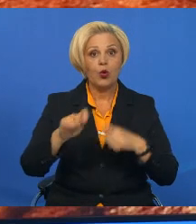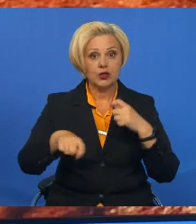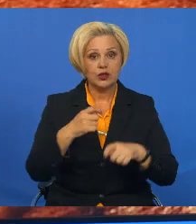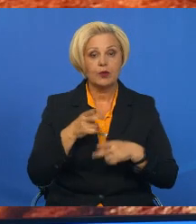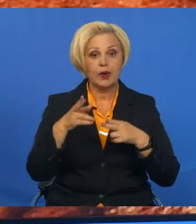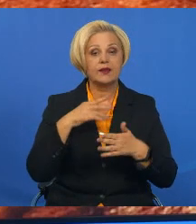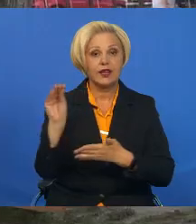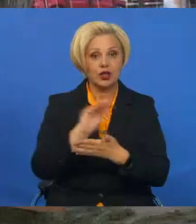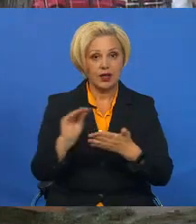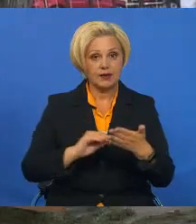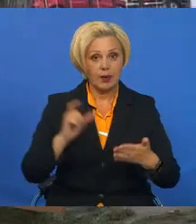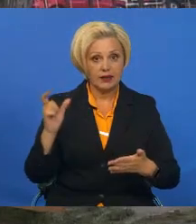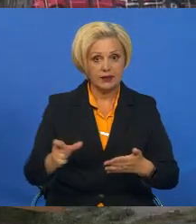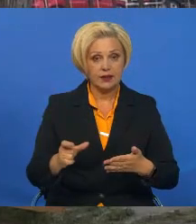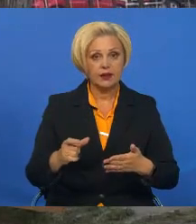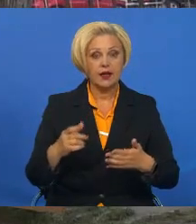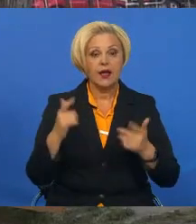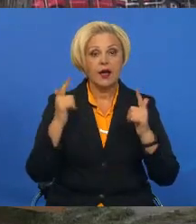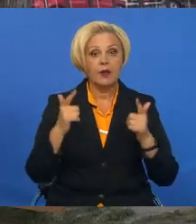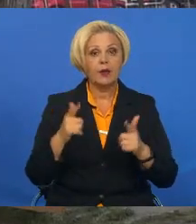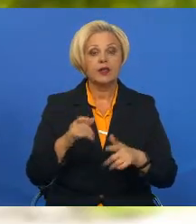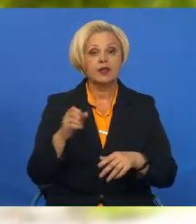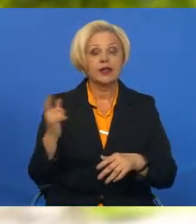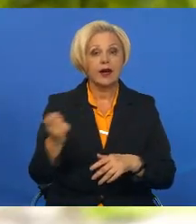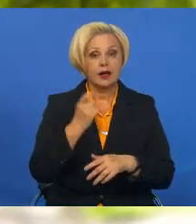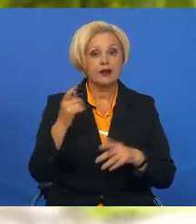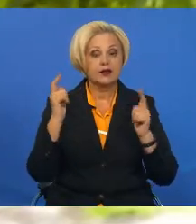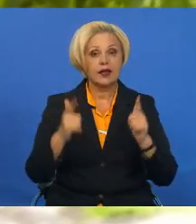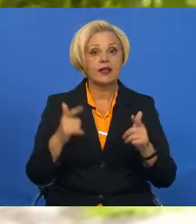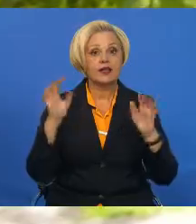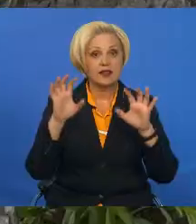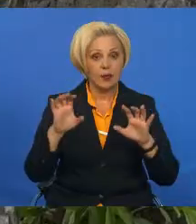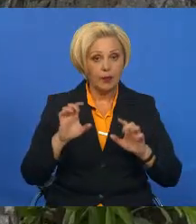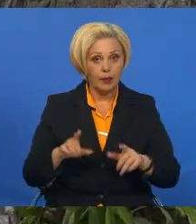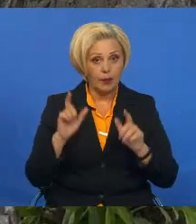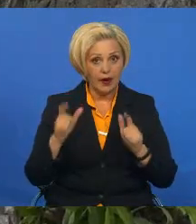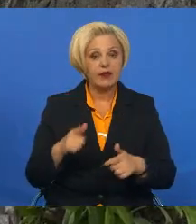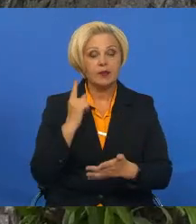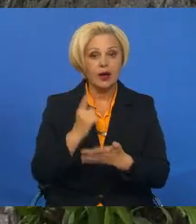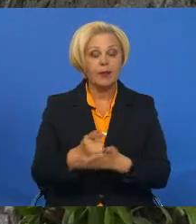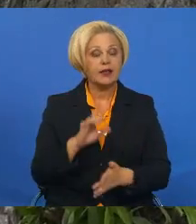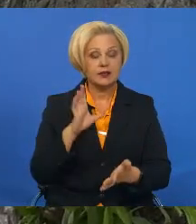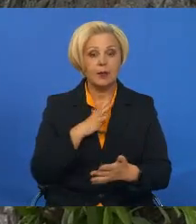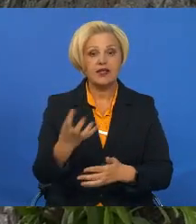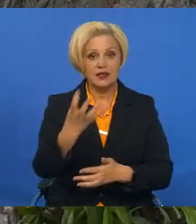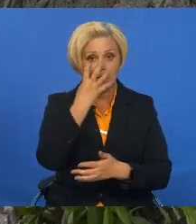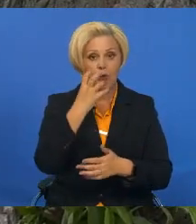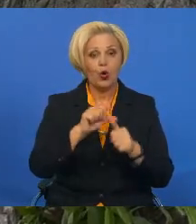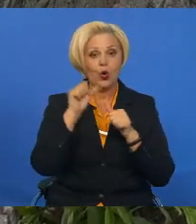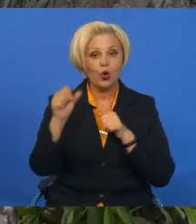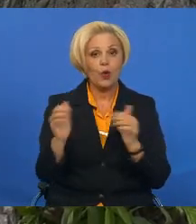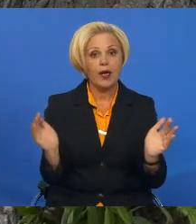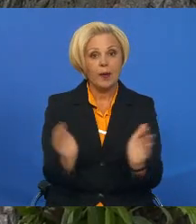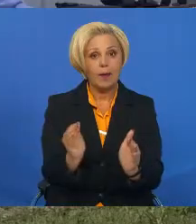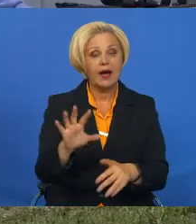нашыя корэспандэнты. Згодна з правіламі ўтрымання хатніх жывёл, любы сабака на вуліцы абавязаны насіць намордник. Выключэнне –